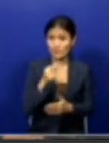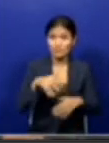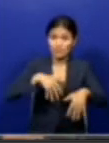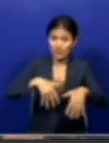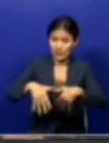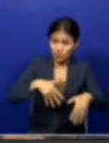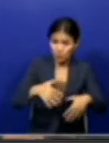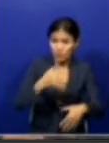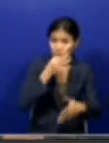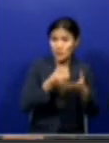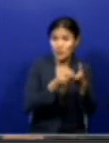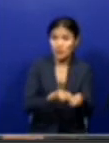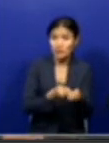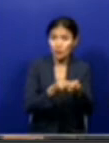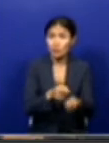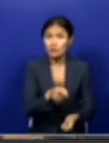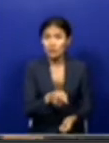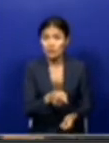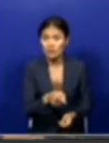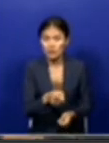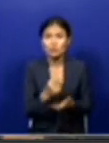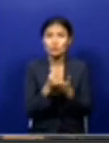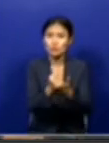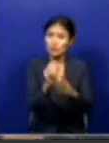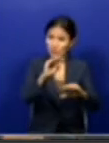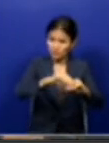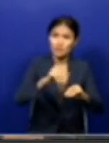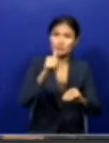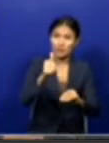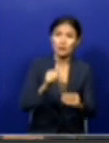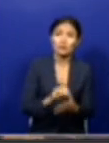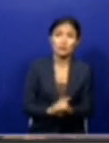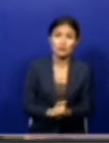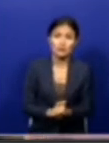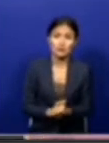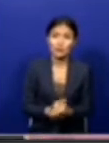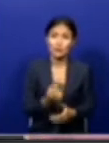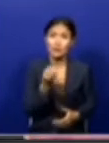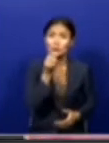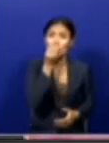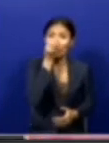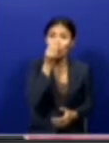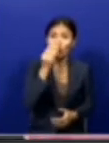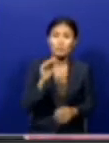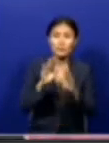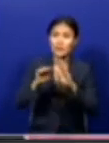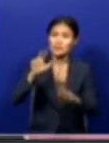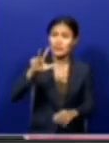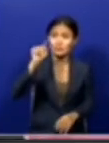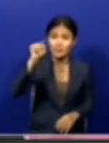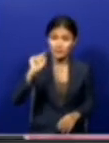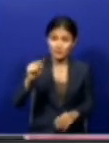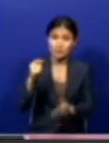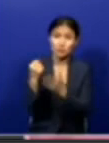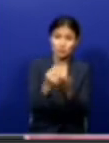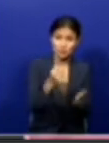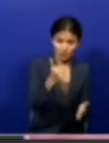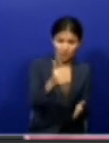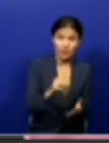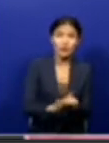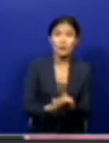2ช่วยอีกหน่อยก็ได้ครับช่วยรับภาระจ่ายดอกเบี้ยให้สัก 3% เกษตรกร